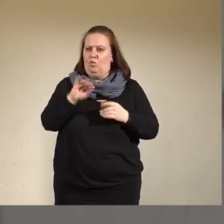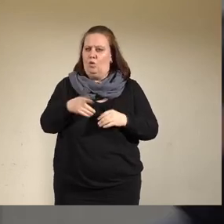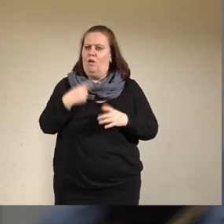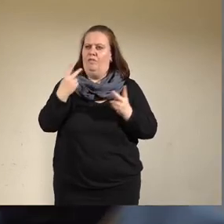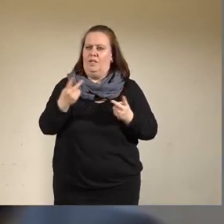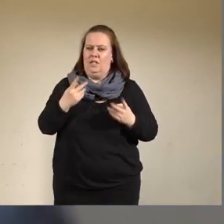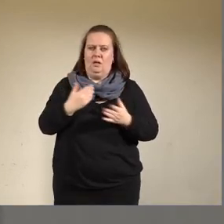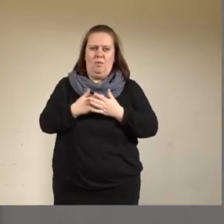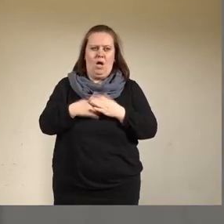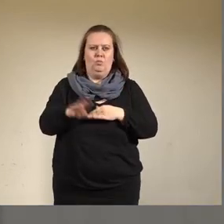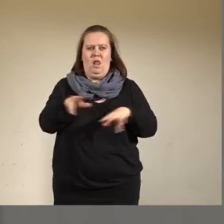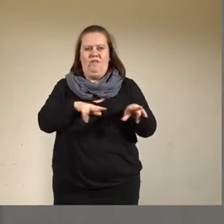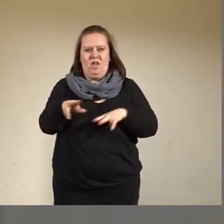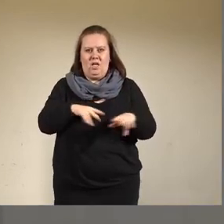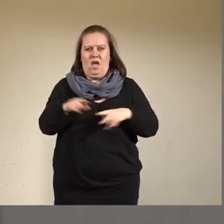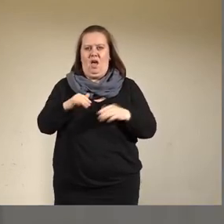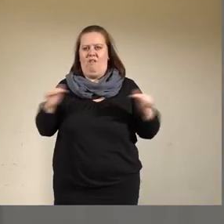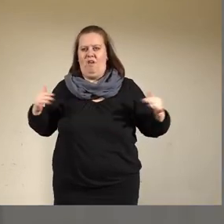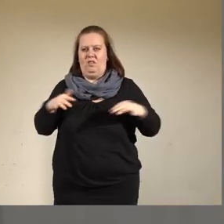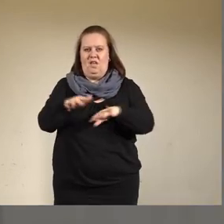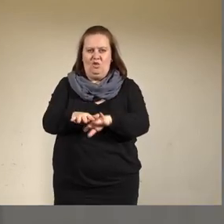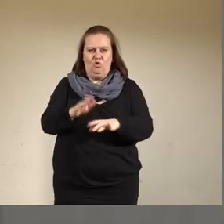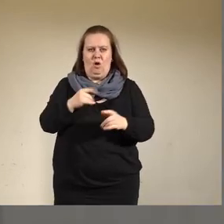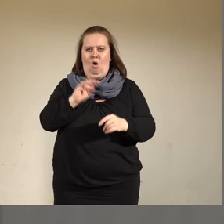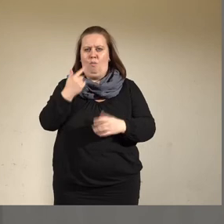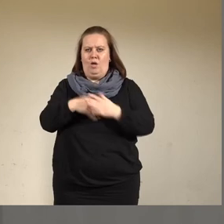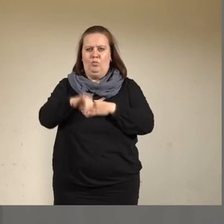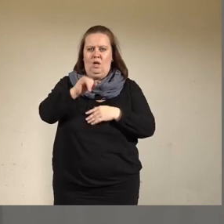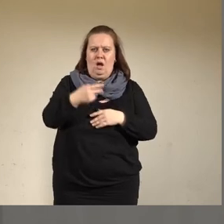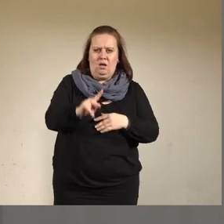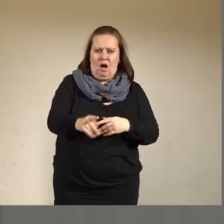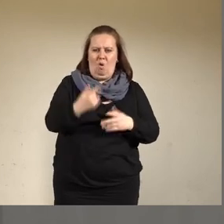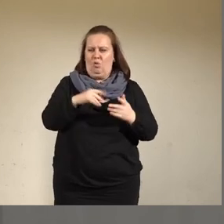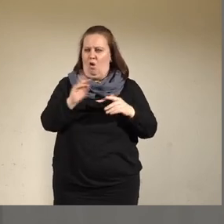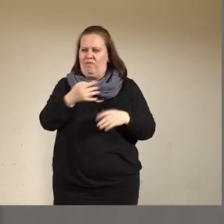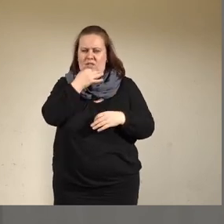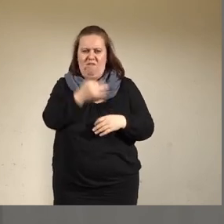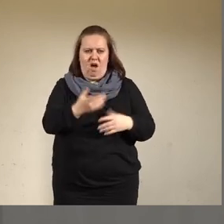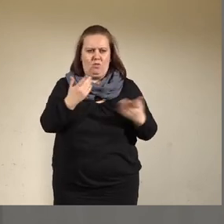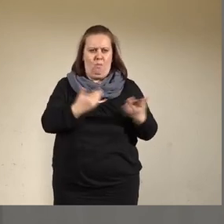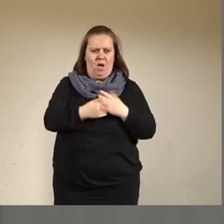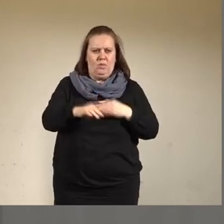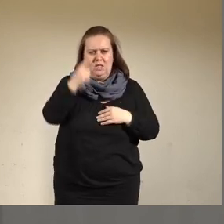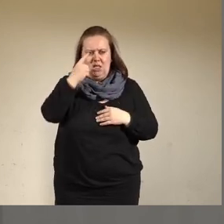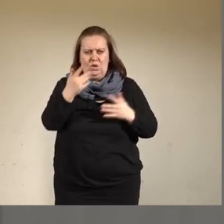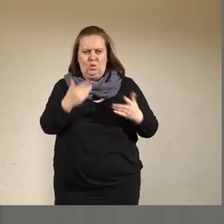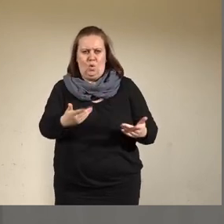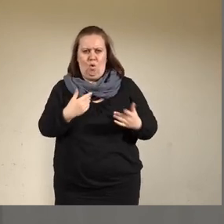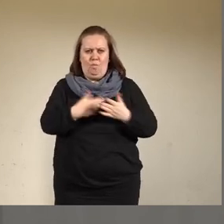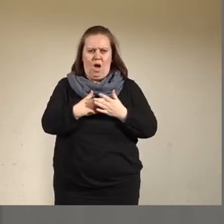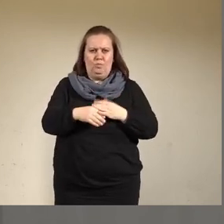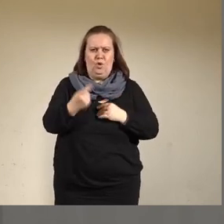eine Rolle gespielt, Verkehr, Verdichtung. Es wurde nicht einmal die IHK oder irgendjemand gefragt, ob das Sinn gemacht hat,